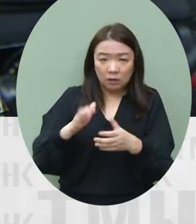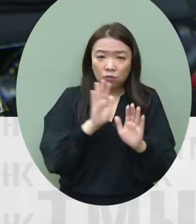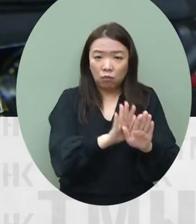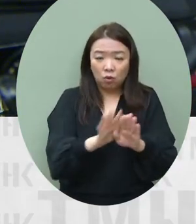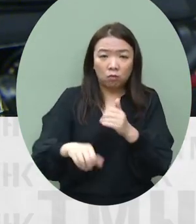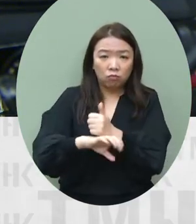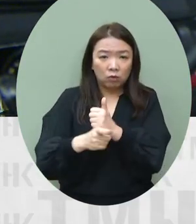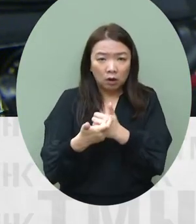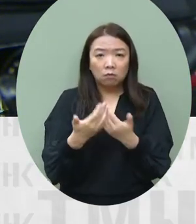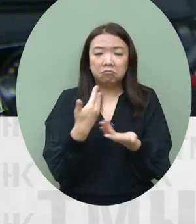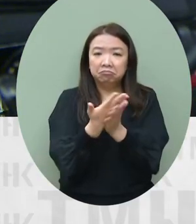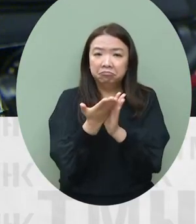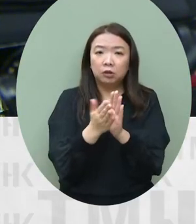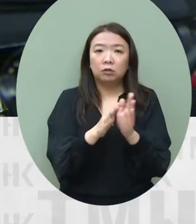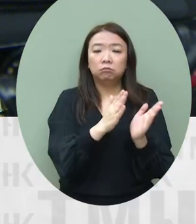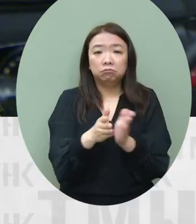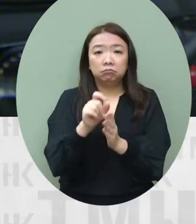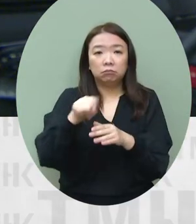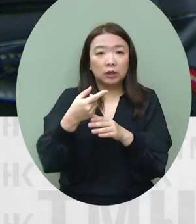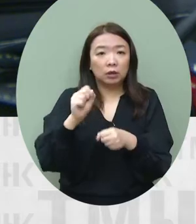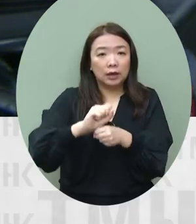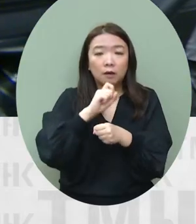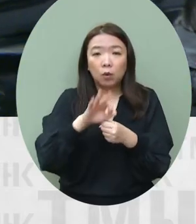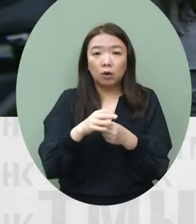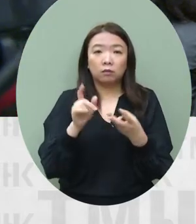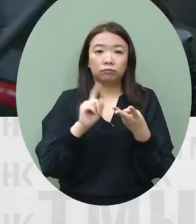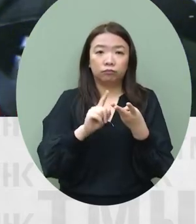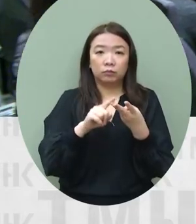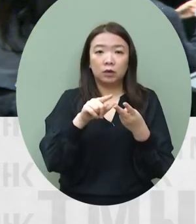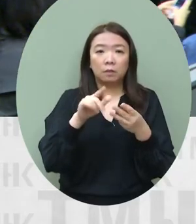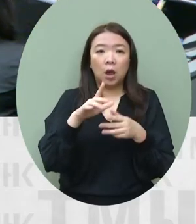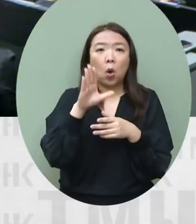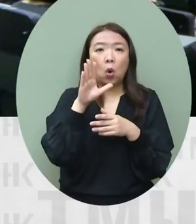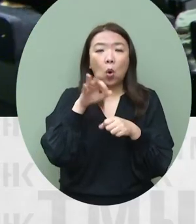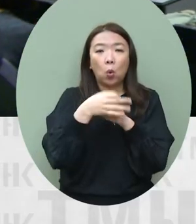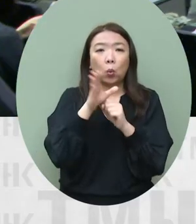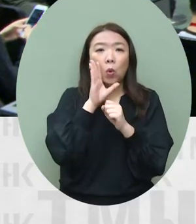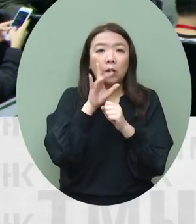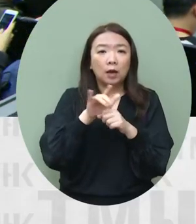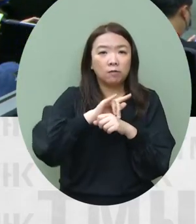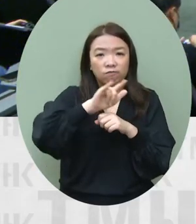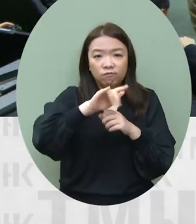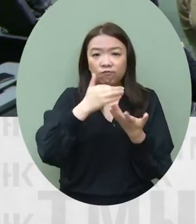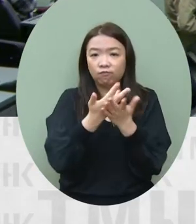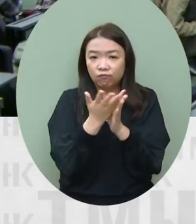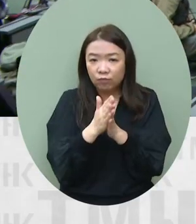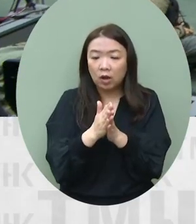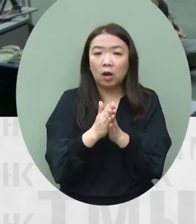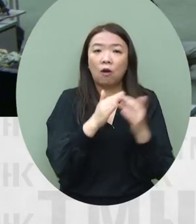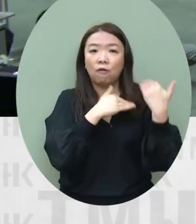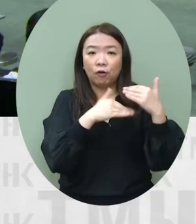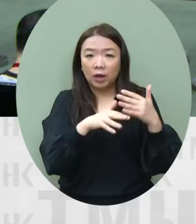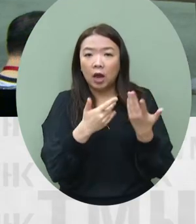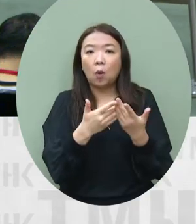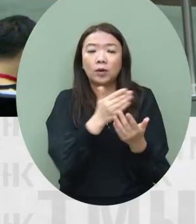措施去幫翻啲基層咧？咁另外就係國泰客機去貨機返啦，同埋13個官員出席洪為民生日派對嘅紀律調查咧，外